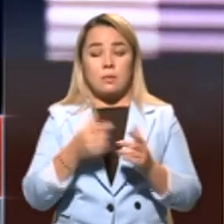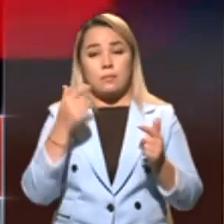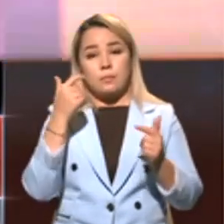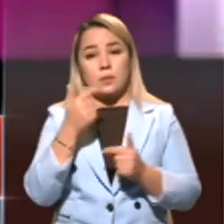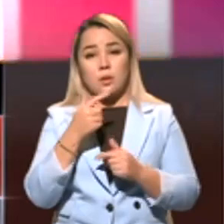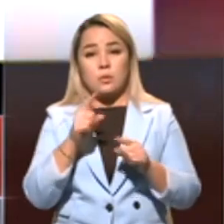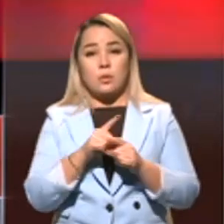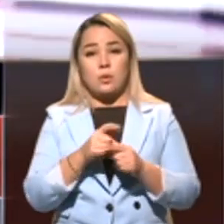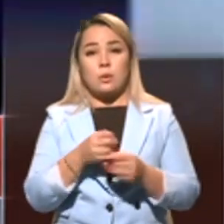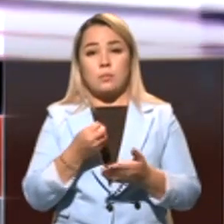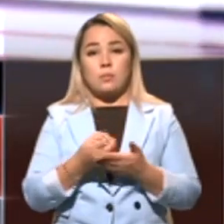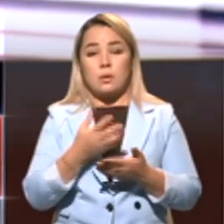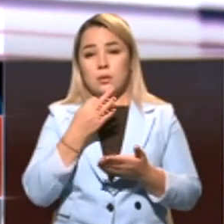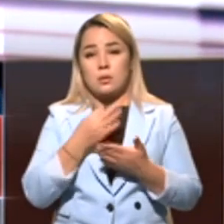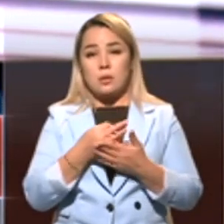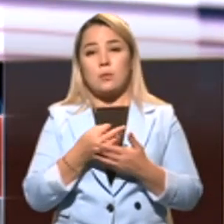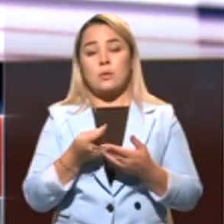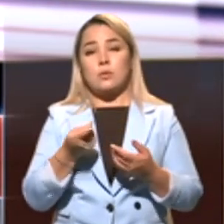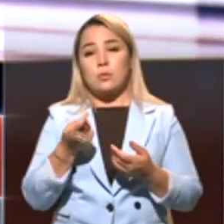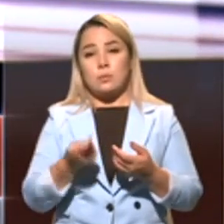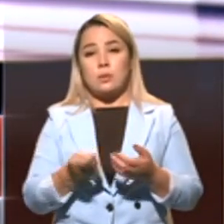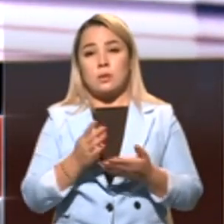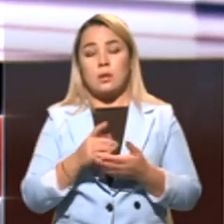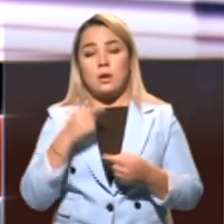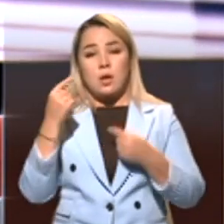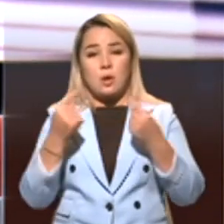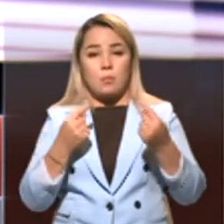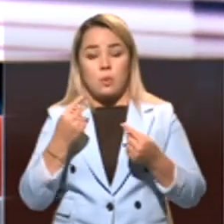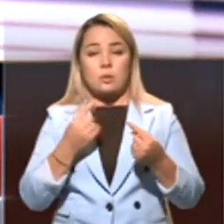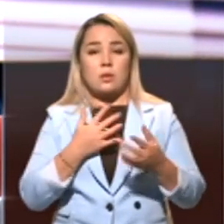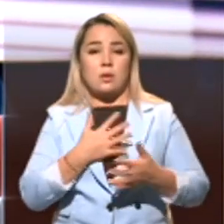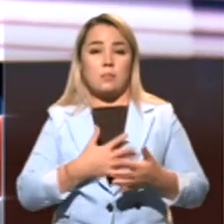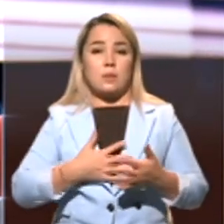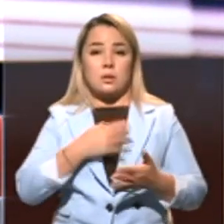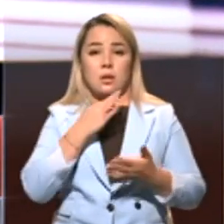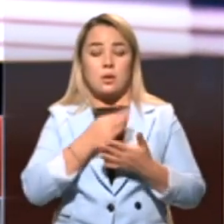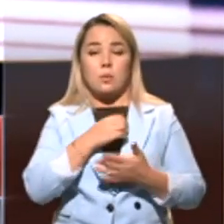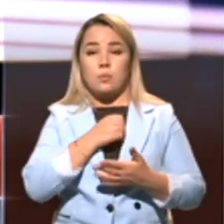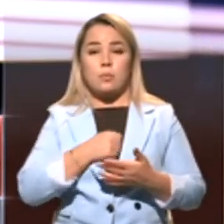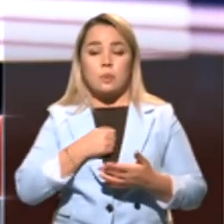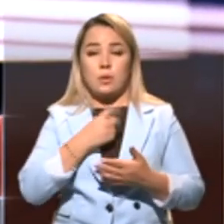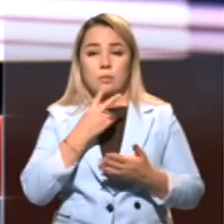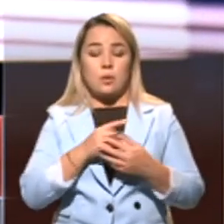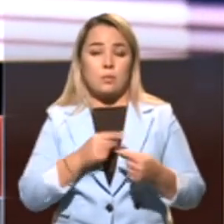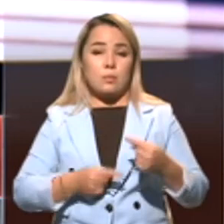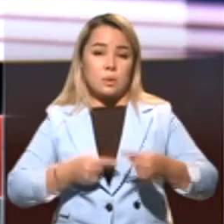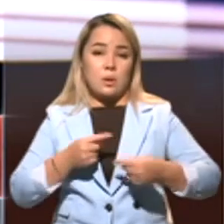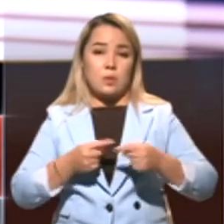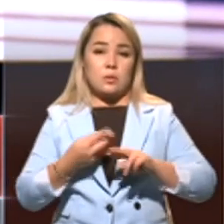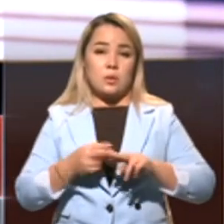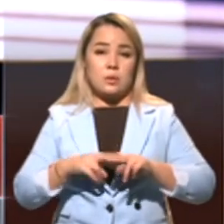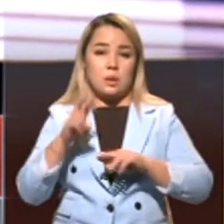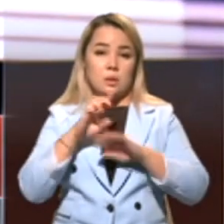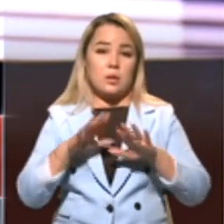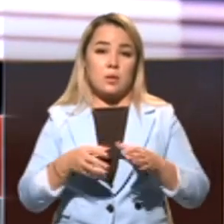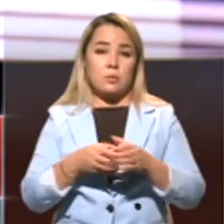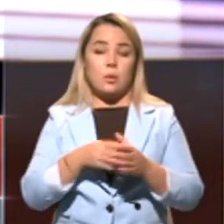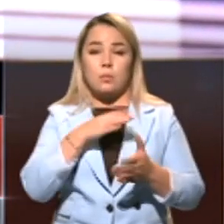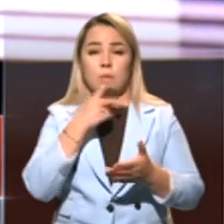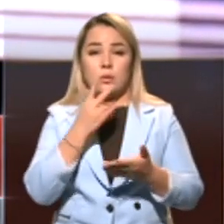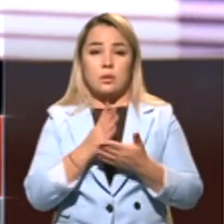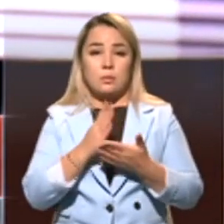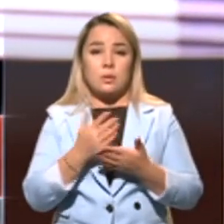құндылықтары төмендеген кезде, адамдар эмоциямен келген кезде көбінесе осы шиеленістер көп туындап жатыр да сол елдерден. Әрине, осы